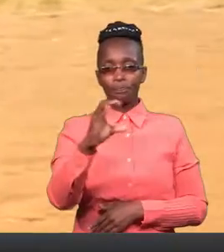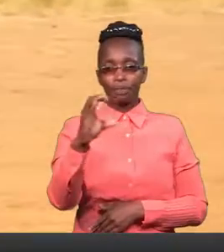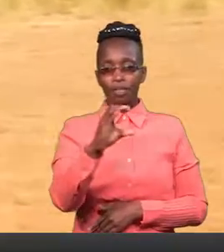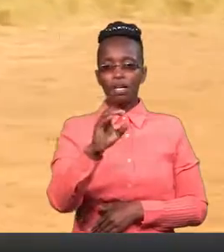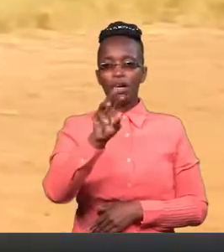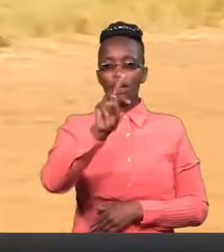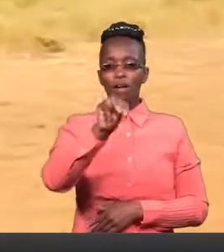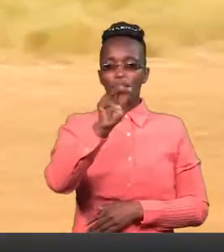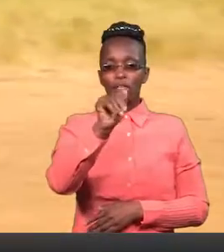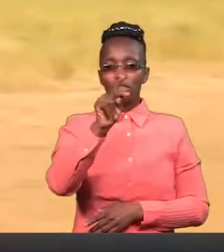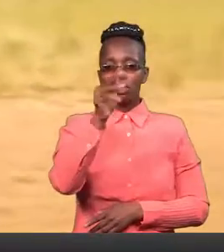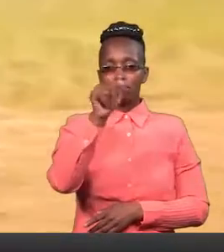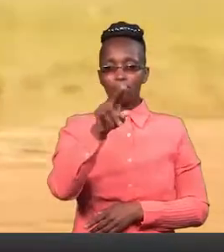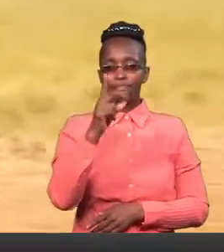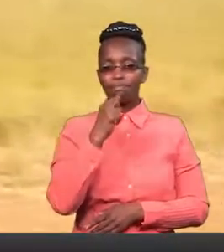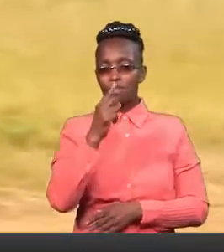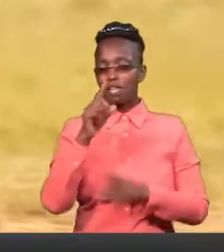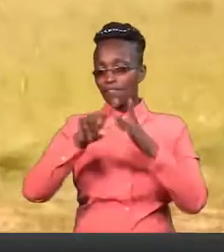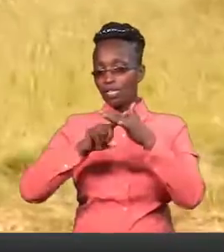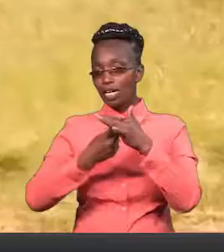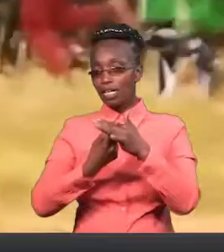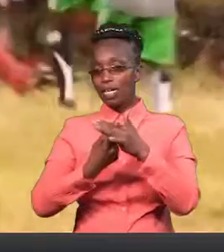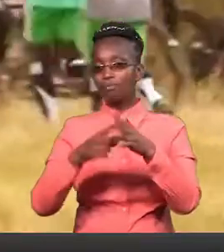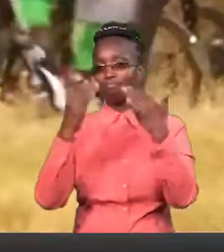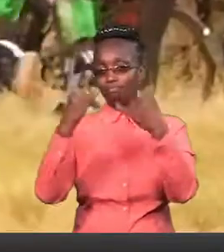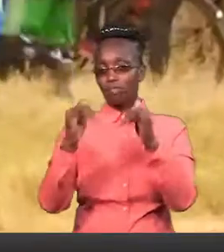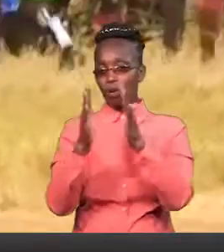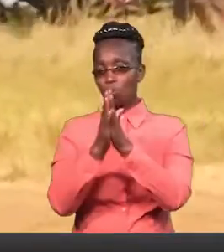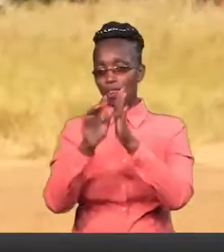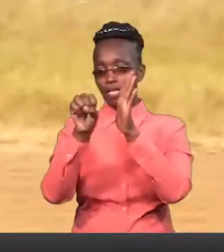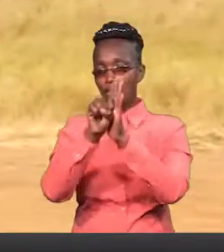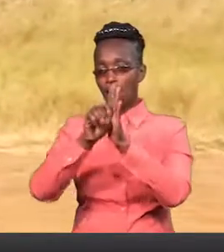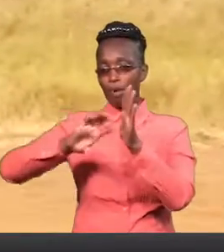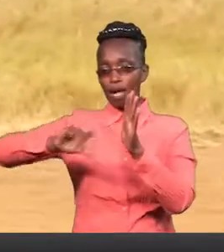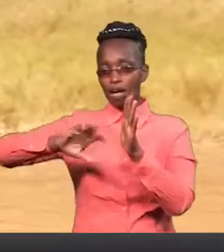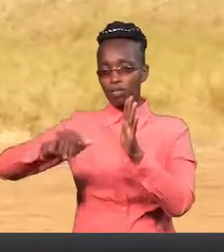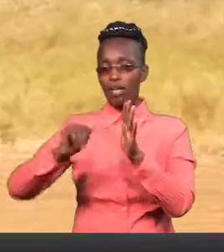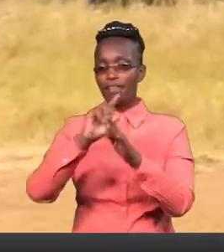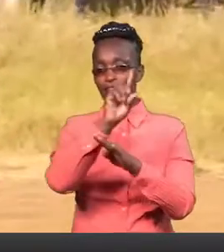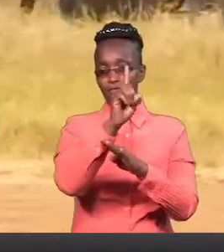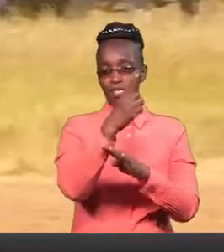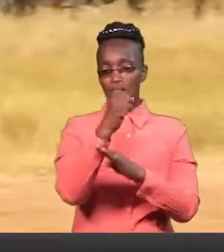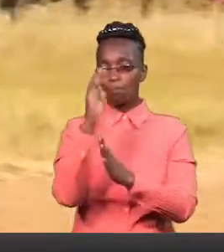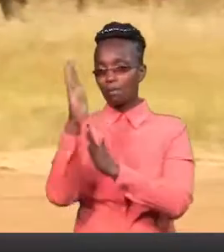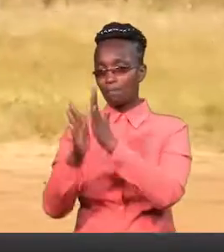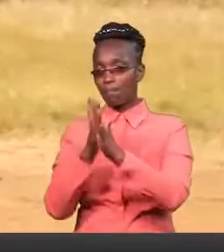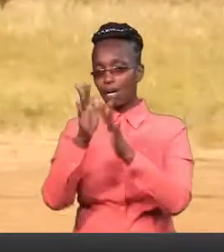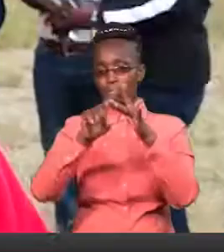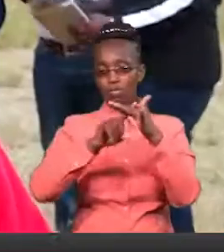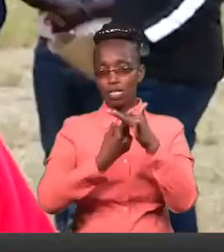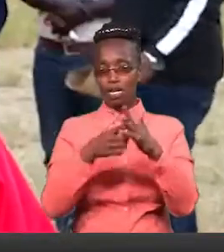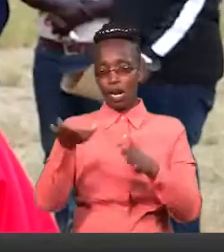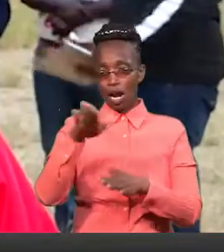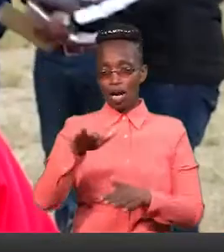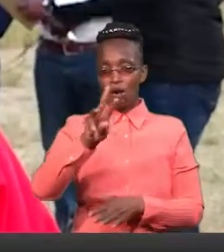ligi ya sub-county ya kwanza ikiandaliwa katika eneo la Mavoko, zilizosalia saba zikifuata katika usanjari huo.